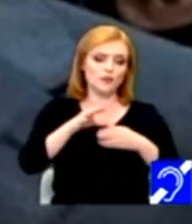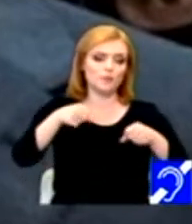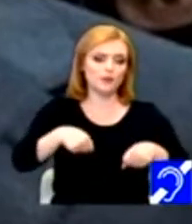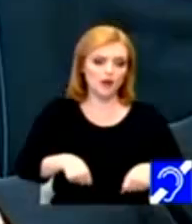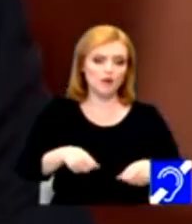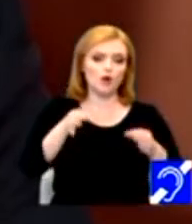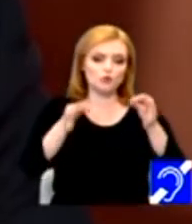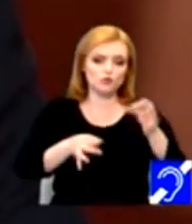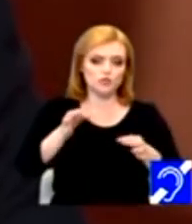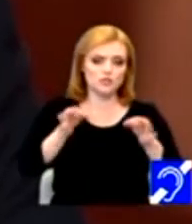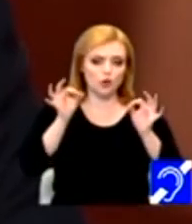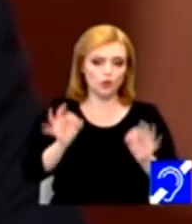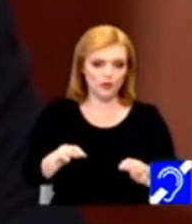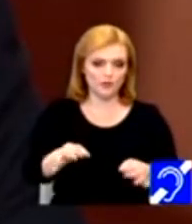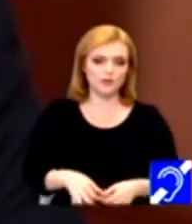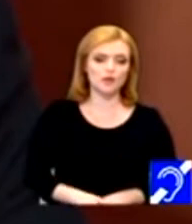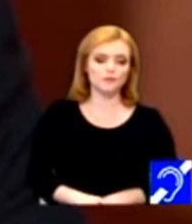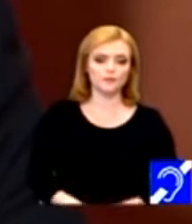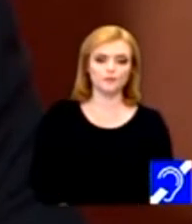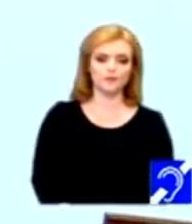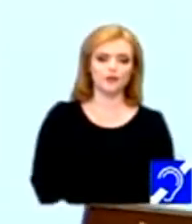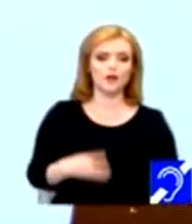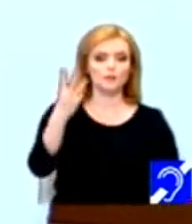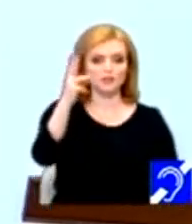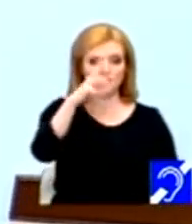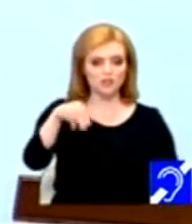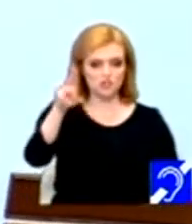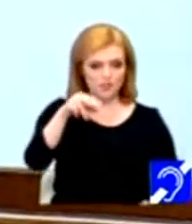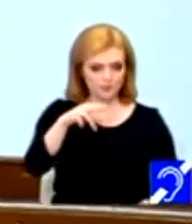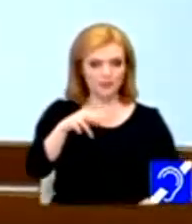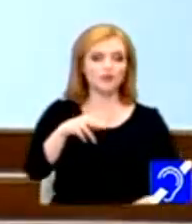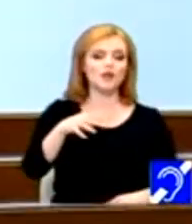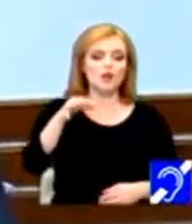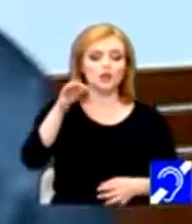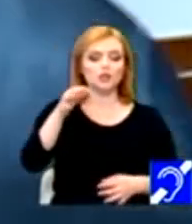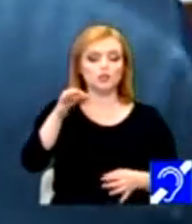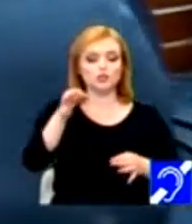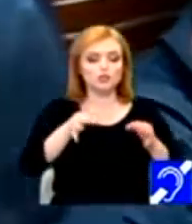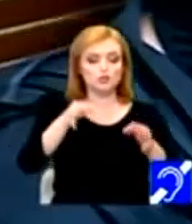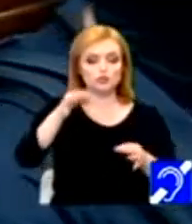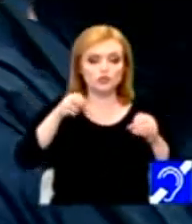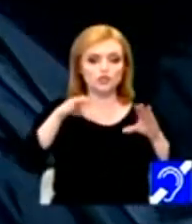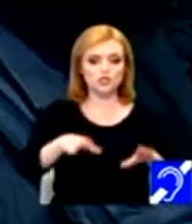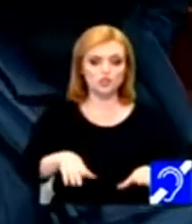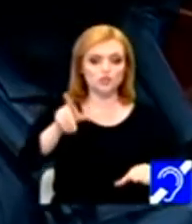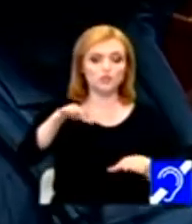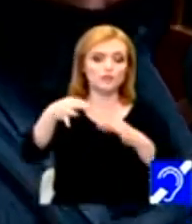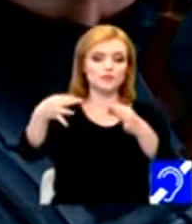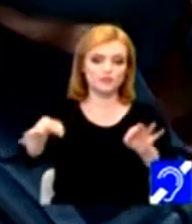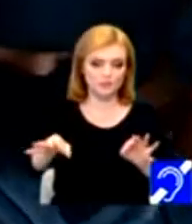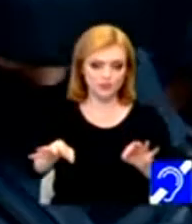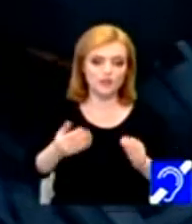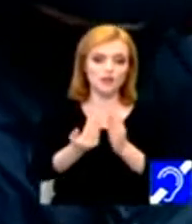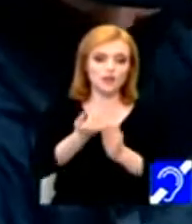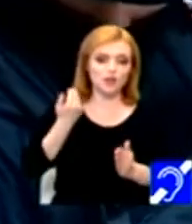justiție corectă. Judecătoria Chișinău a admis pe 3 decembrie demersul administrației penitenciarului numărul 13 și la eliberat